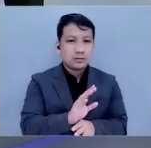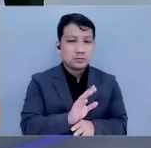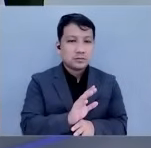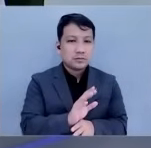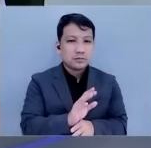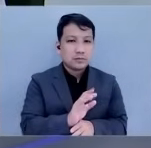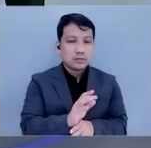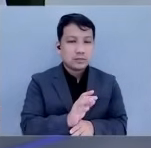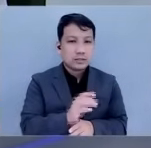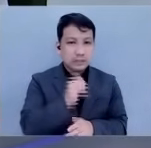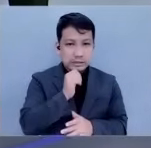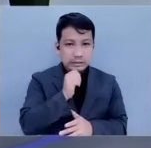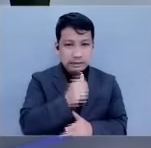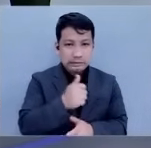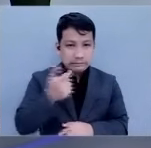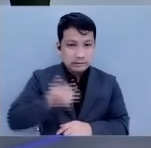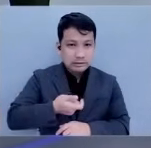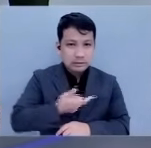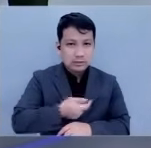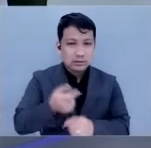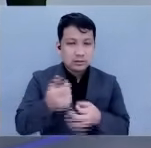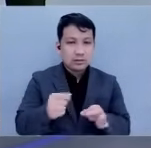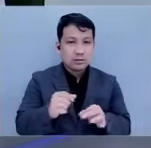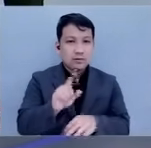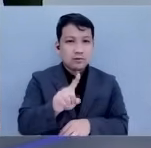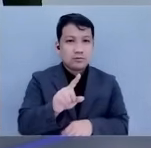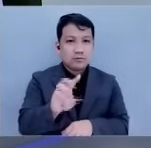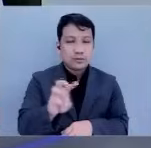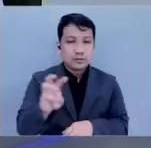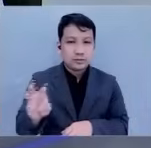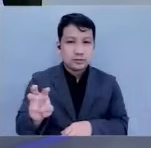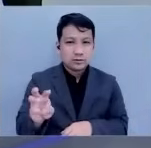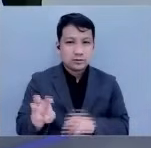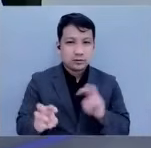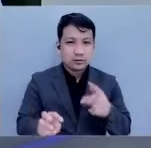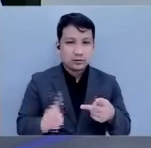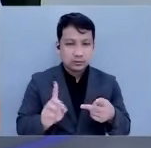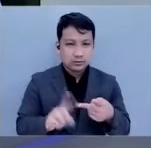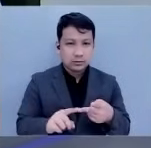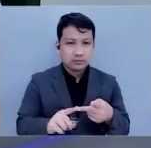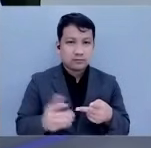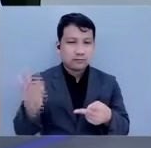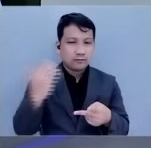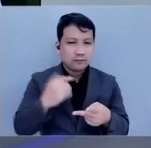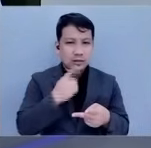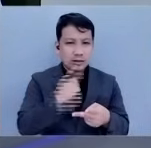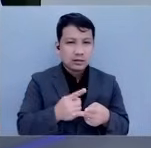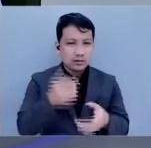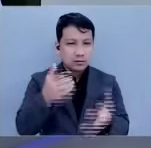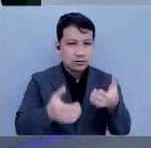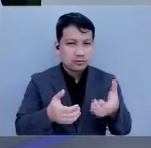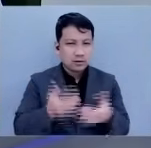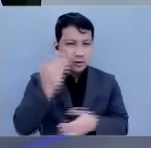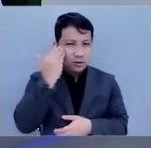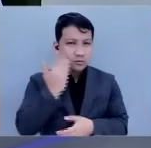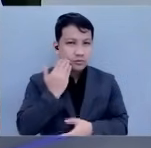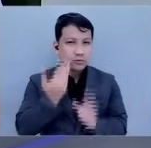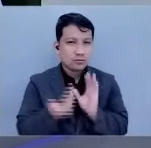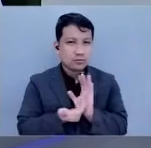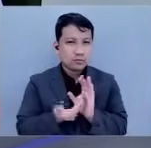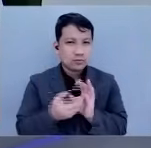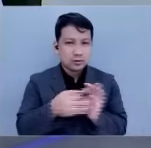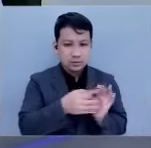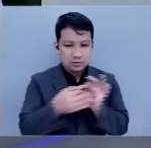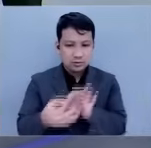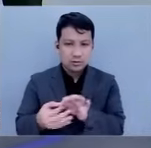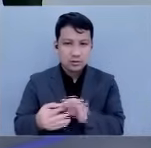Muntinlupa si De Lima sa criminal case number 166, yung pangalawa pong kaso yan. Ayon sa korte, kulang ebidensya na nag-uugnay kay De Lima